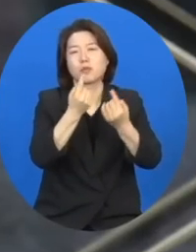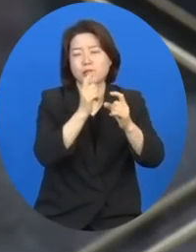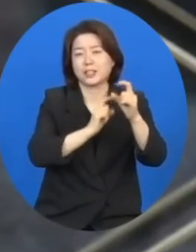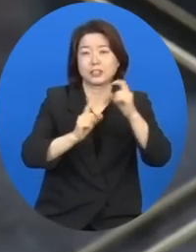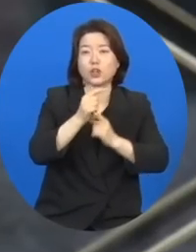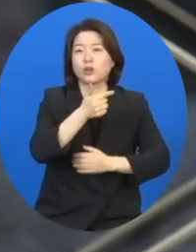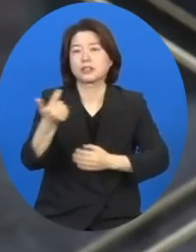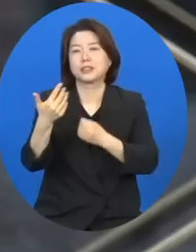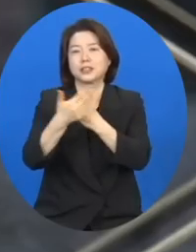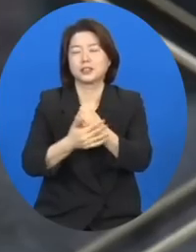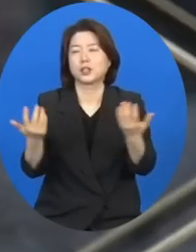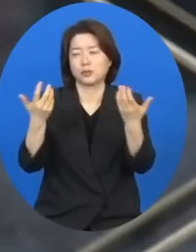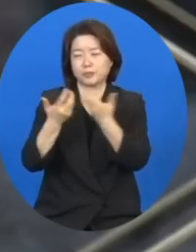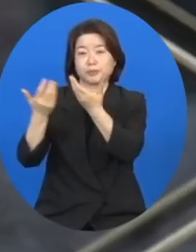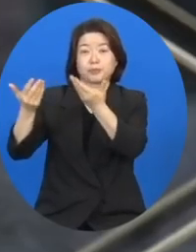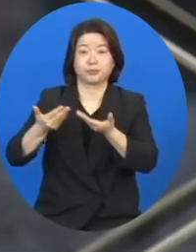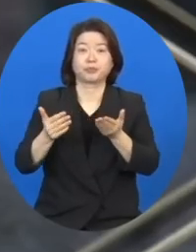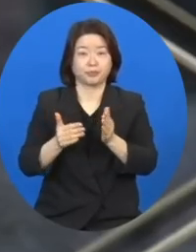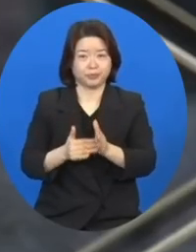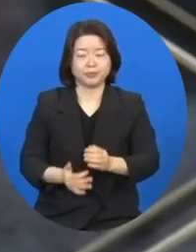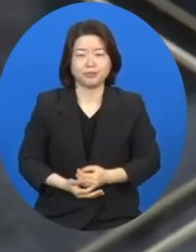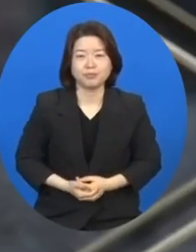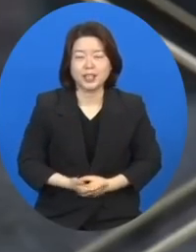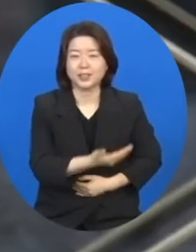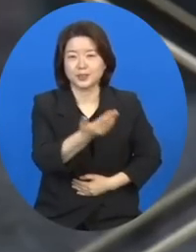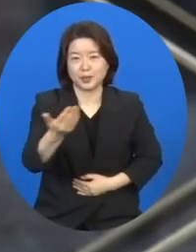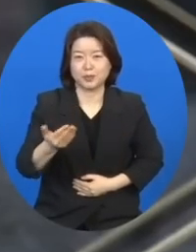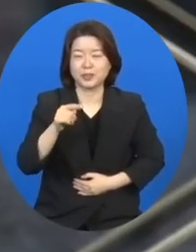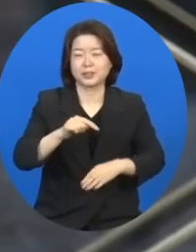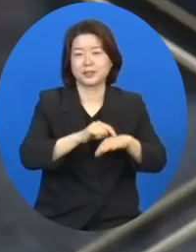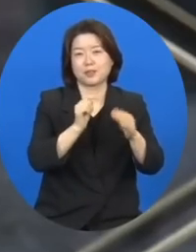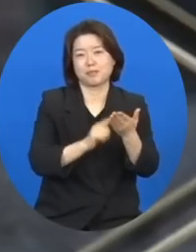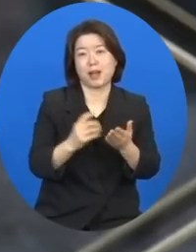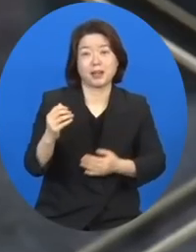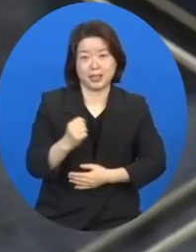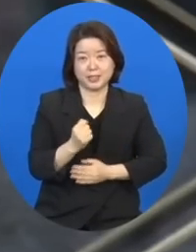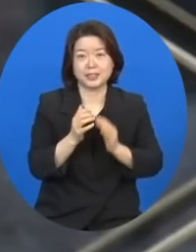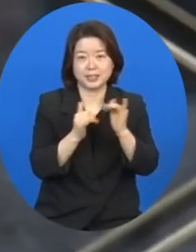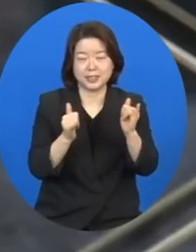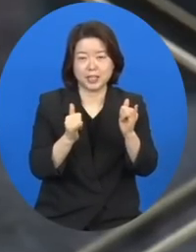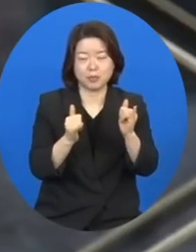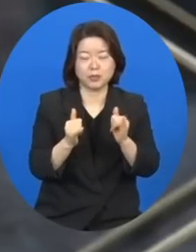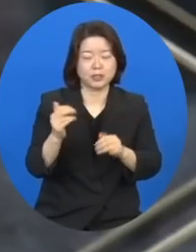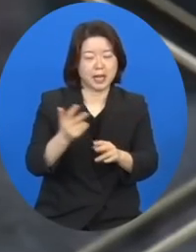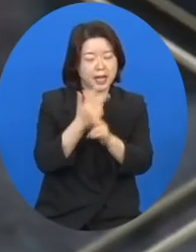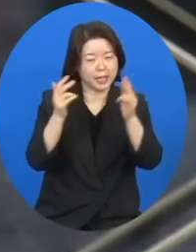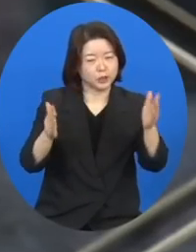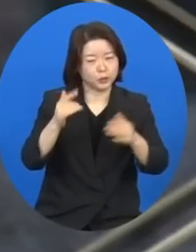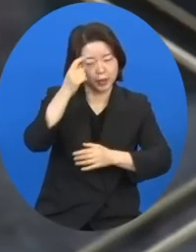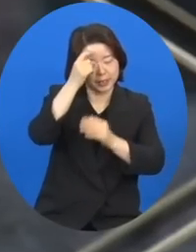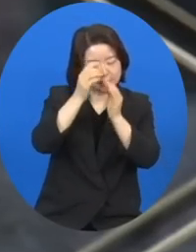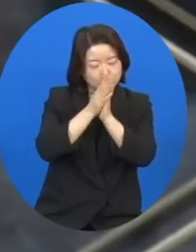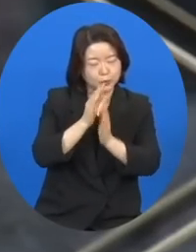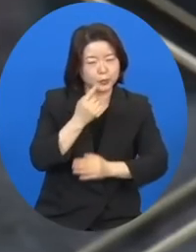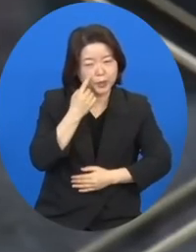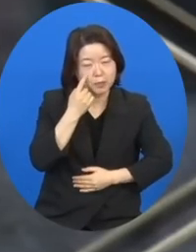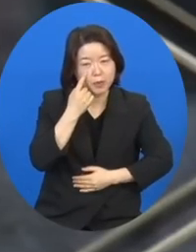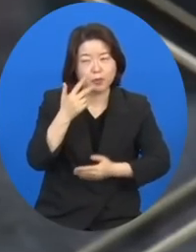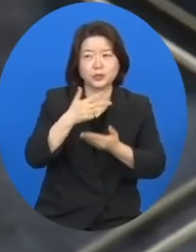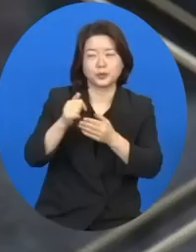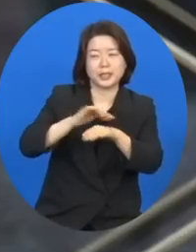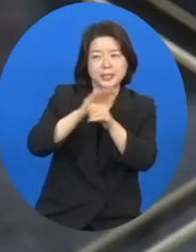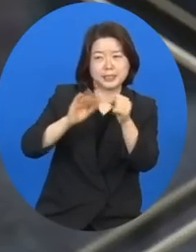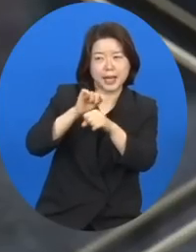은혜로 채워주셨습니다. 여러분들 가운데서도 그런 마음이 있으신 분들은 한 주간 기도하시면서 주님께 사랑하는